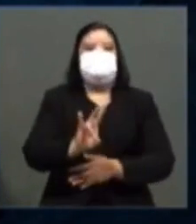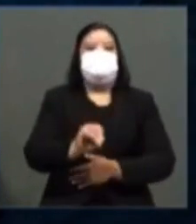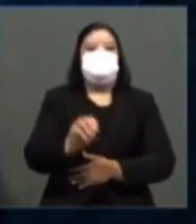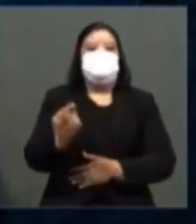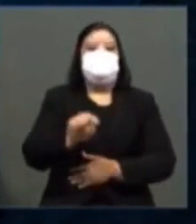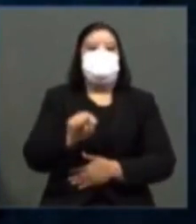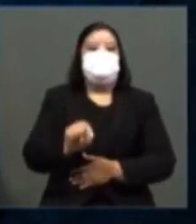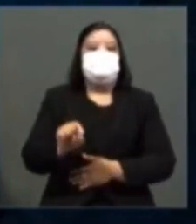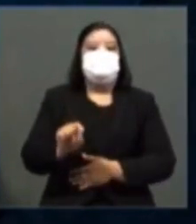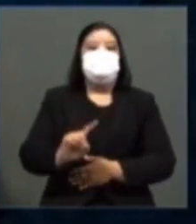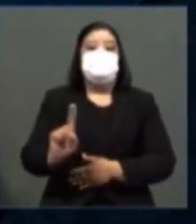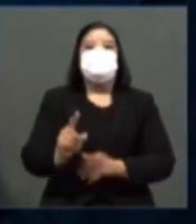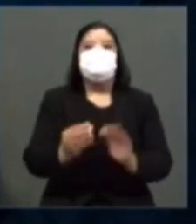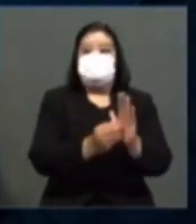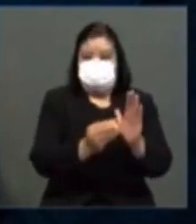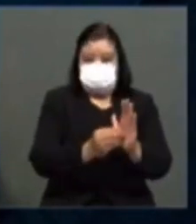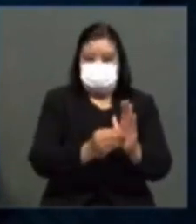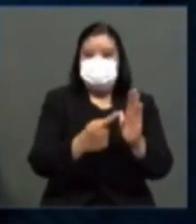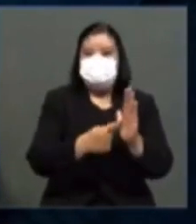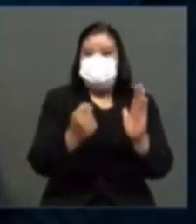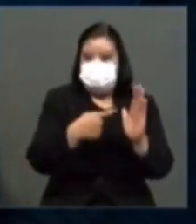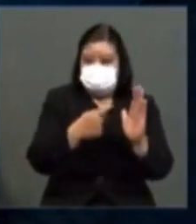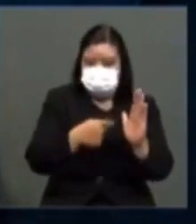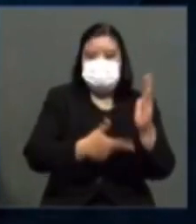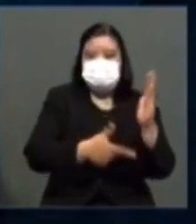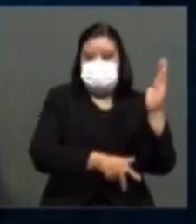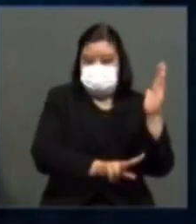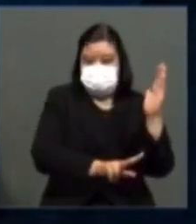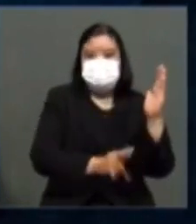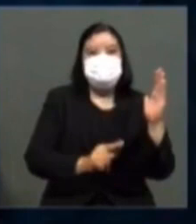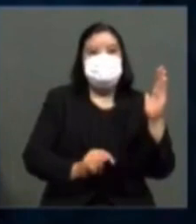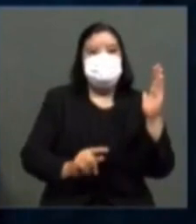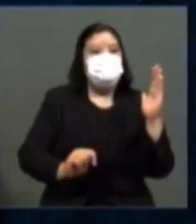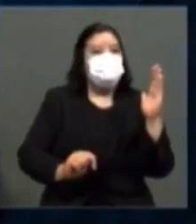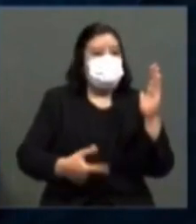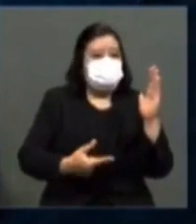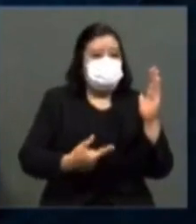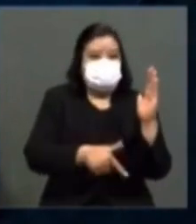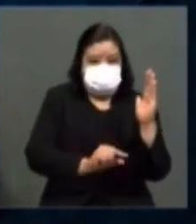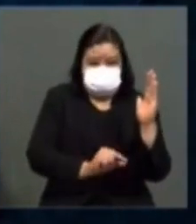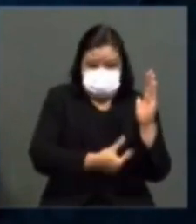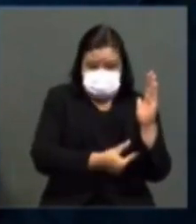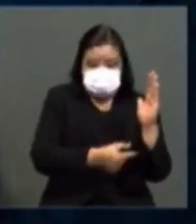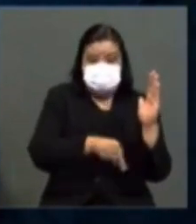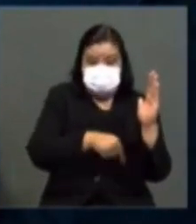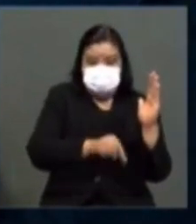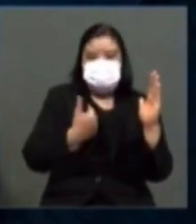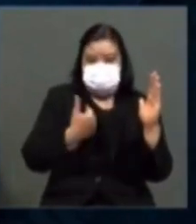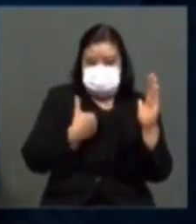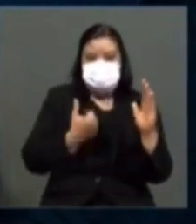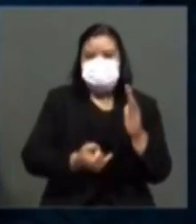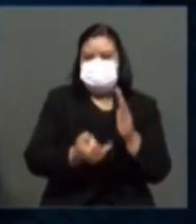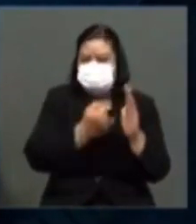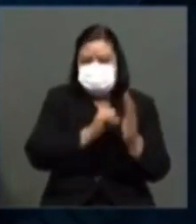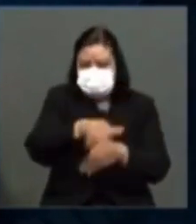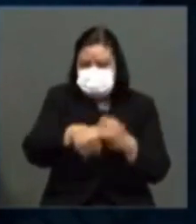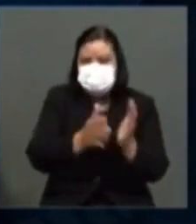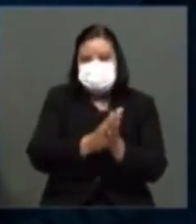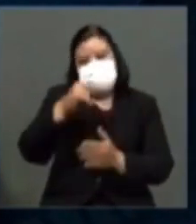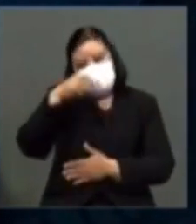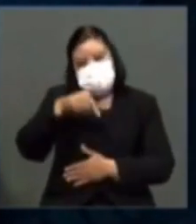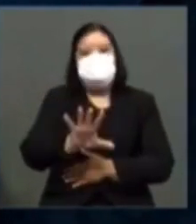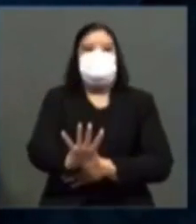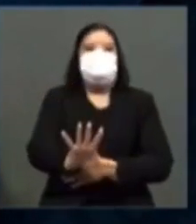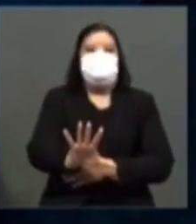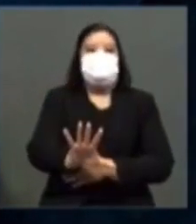คะก็คือกทม.ปทุมธานีภูเก็ตระนองและพังงานะคะคิดเป็น5จังหวัดนะคะ